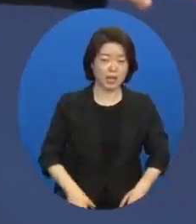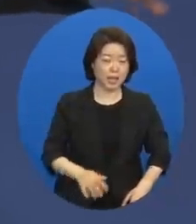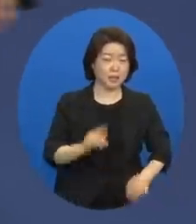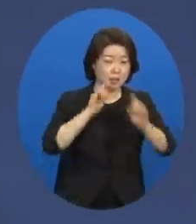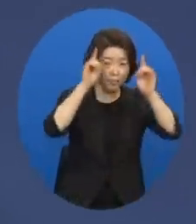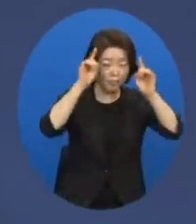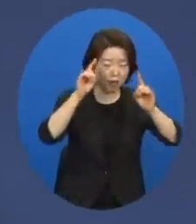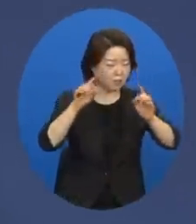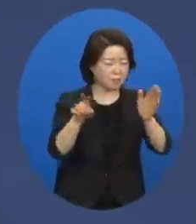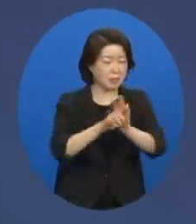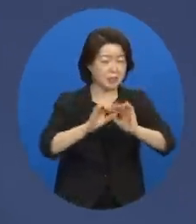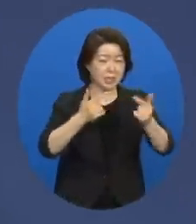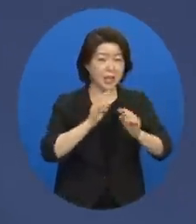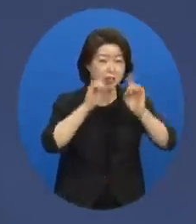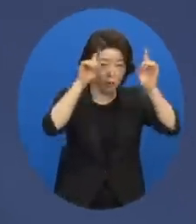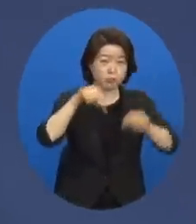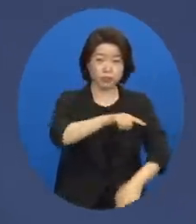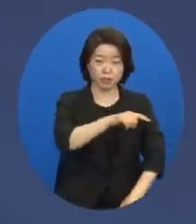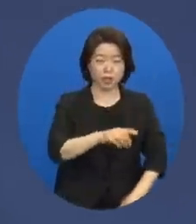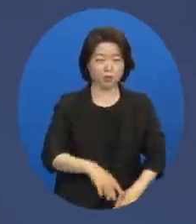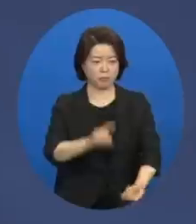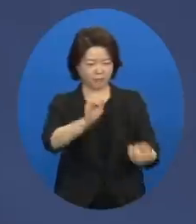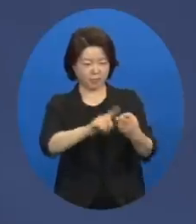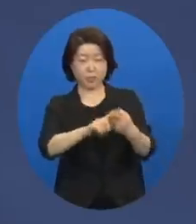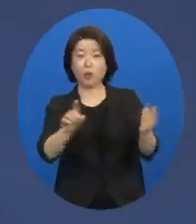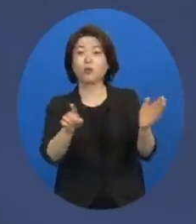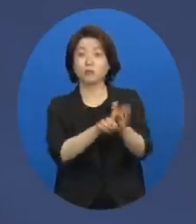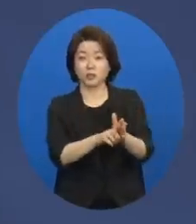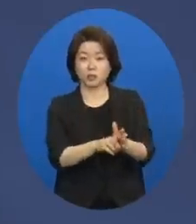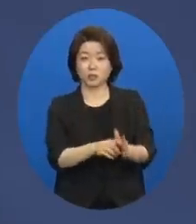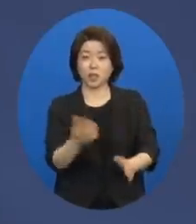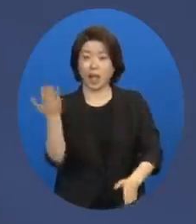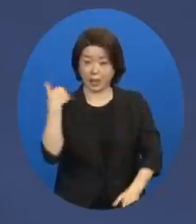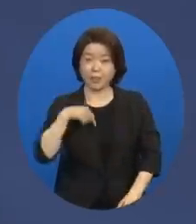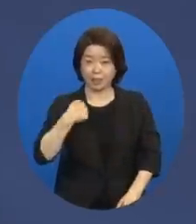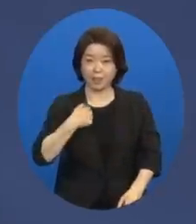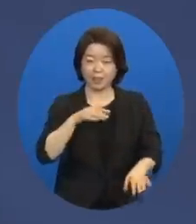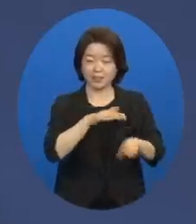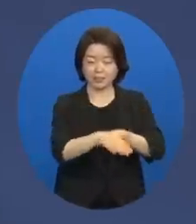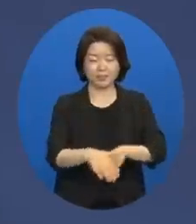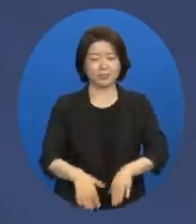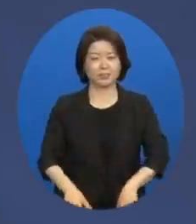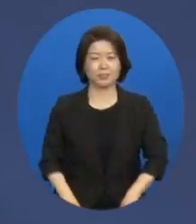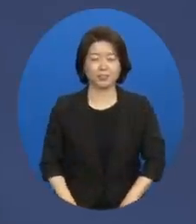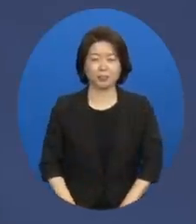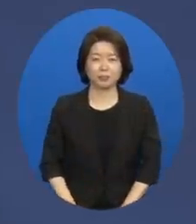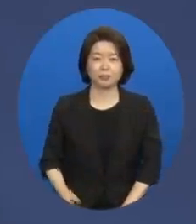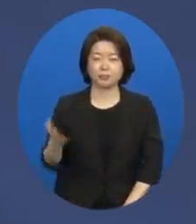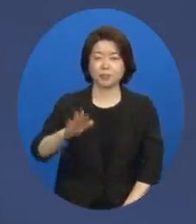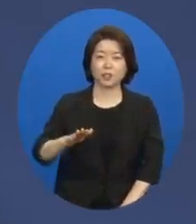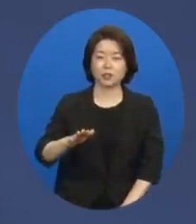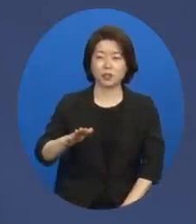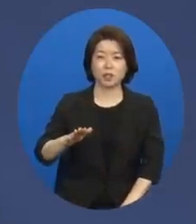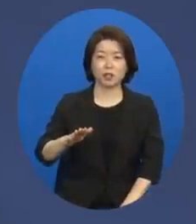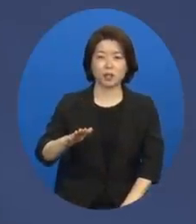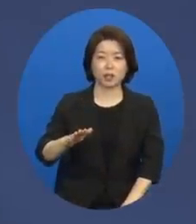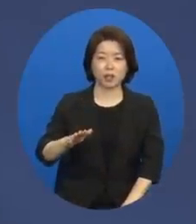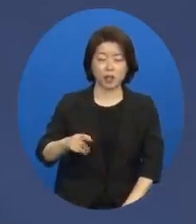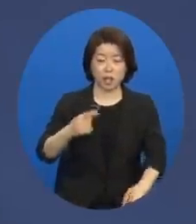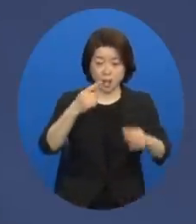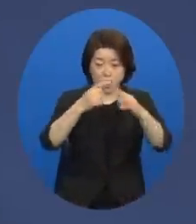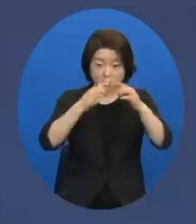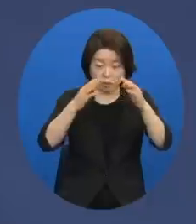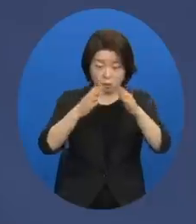유행했거든요. 그냥 그대로 믿었죠. 그런데 문제는 교회에서 안 데려가시는 거예요. 예배 드릴